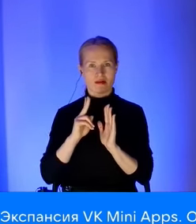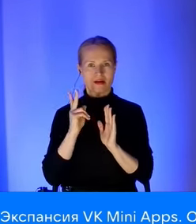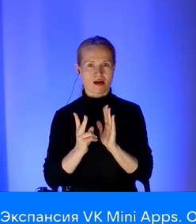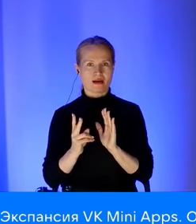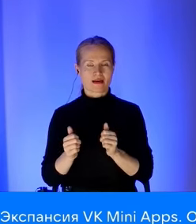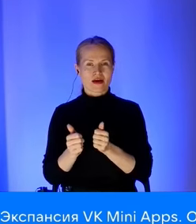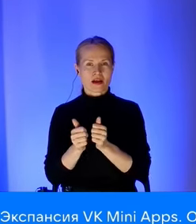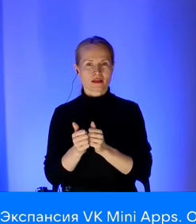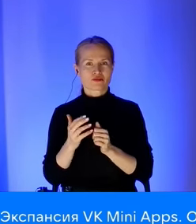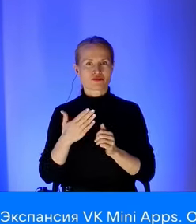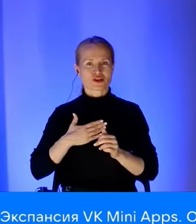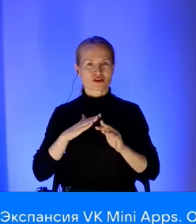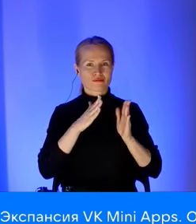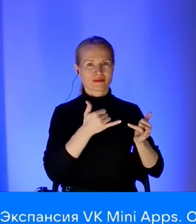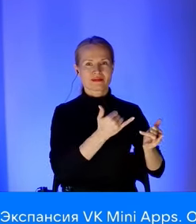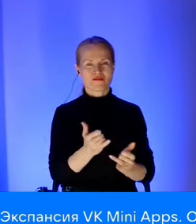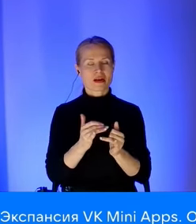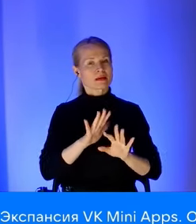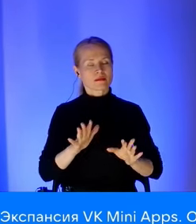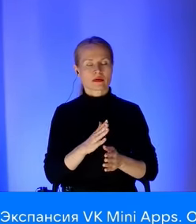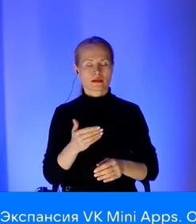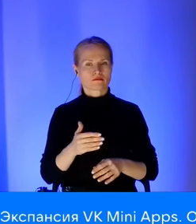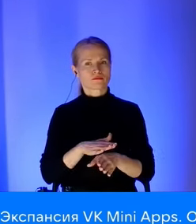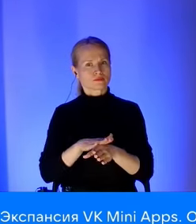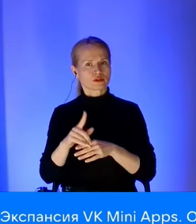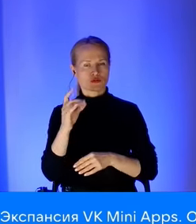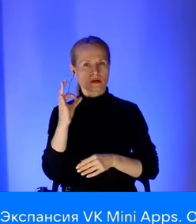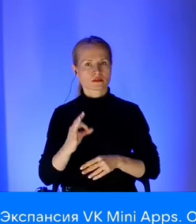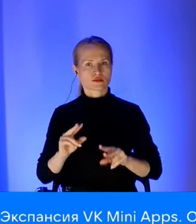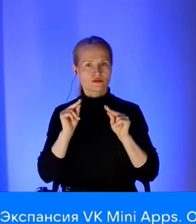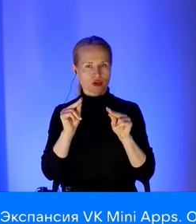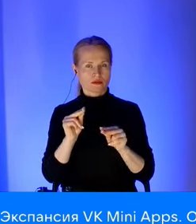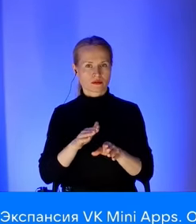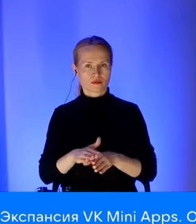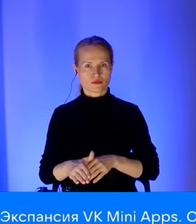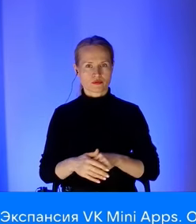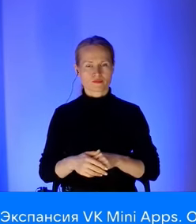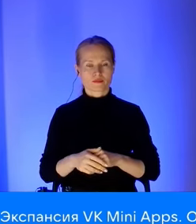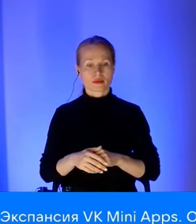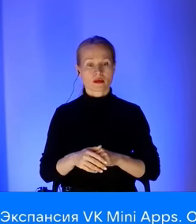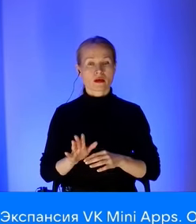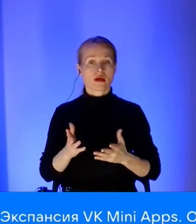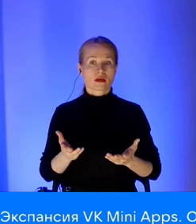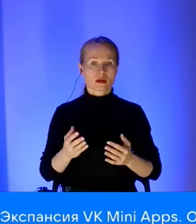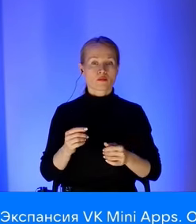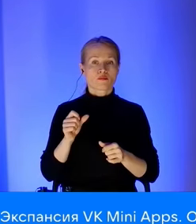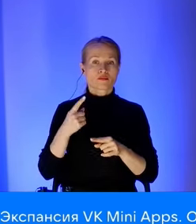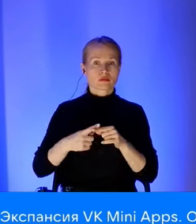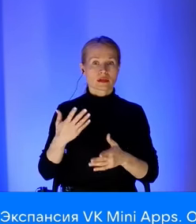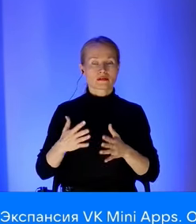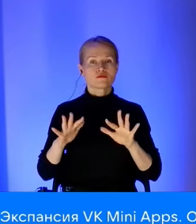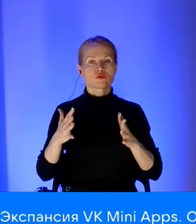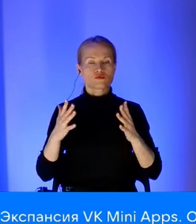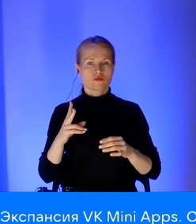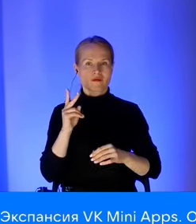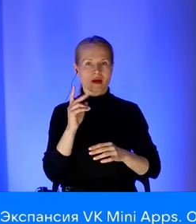нашими серверами. Мы хотим такую полную честность здесь соблюсти. Ну, более того, если мы перестанем в какой-то момент